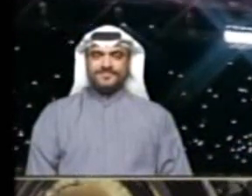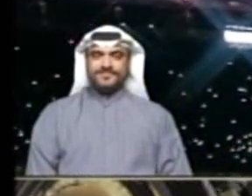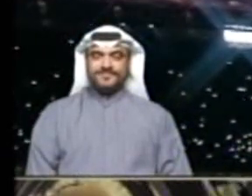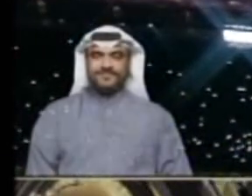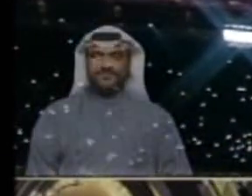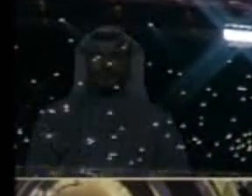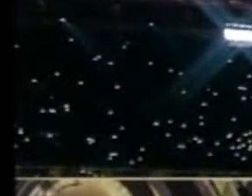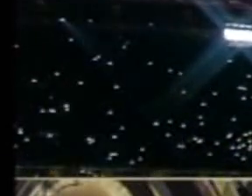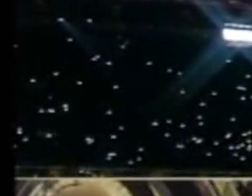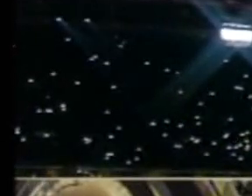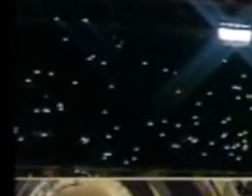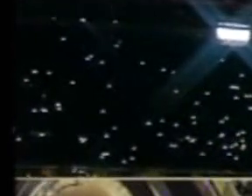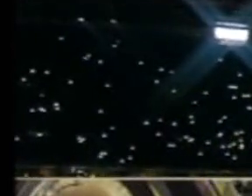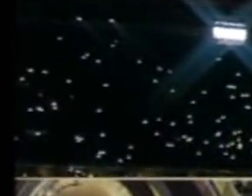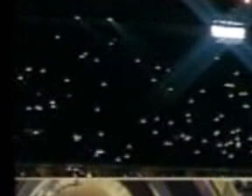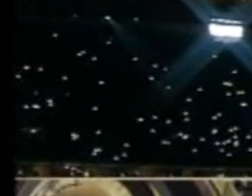للأبد.